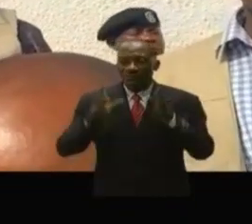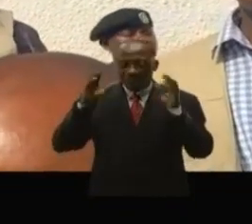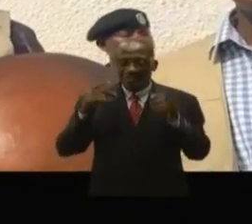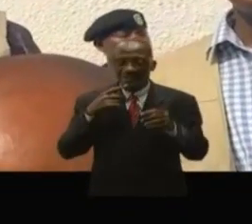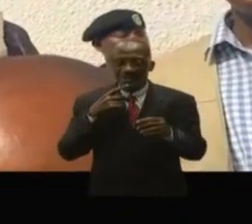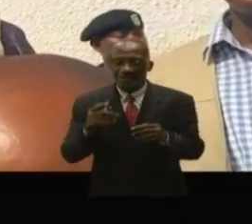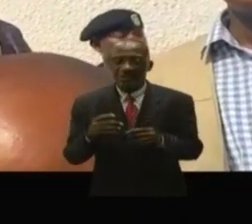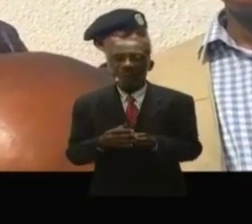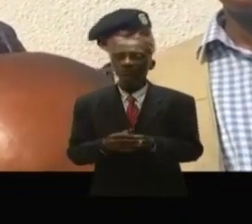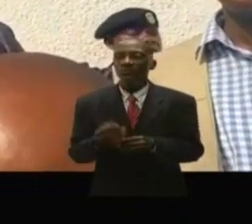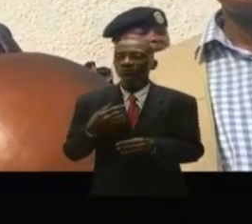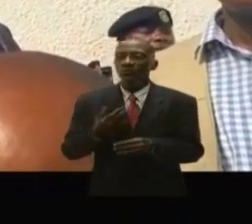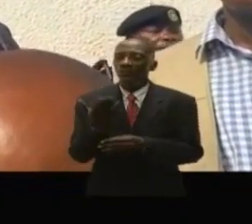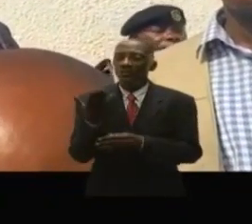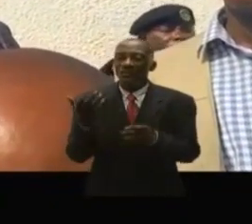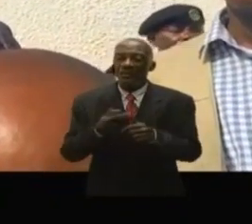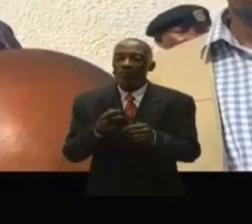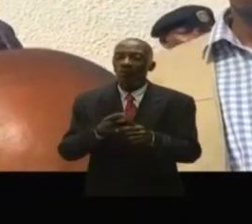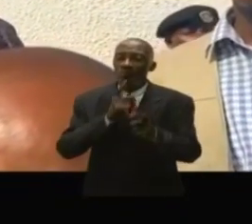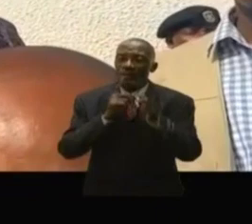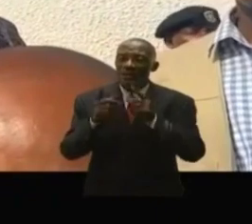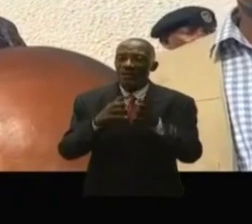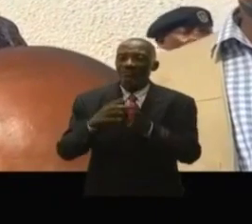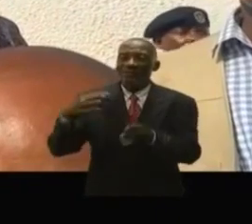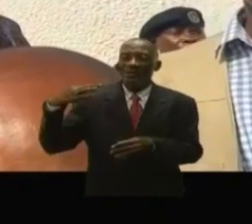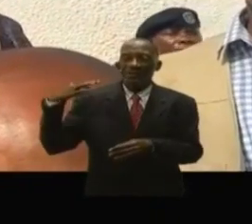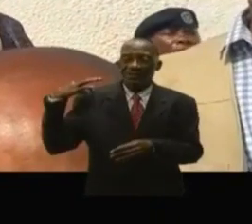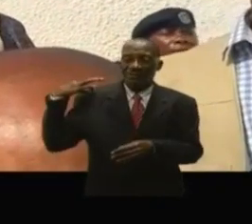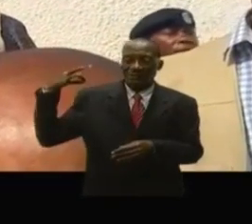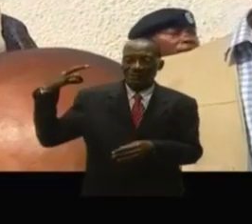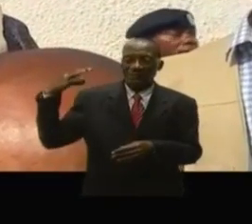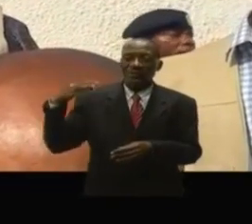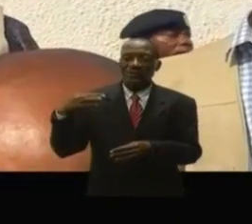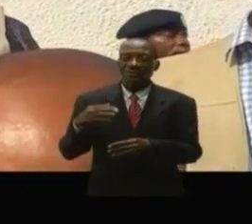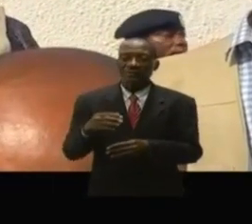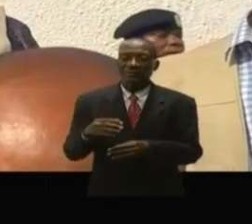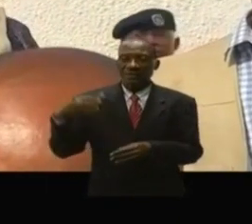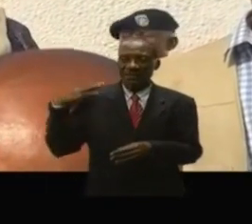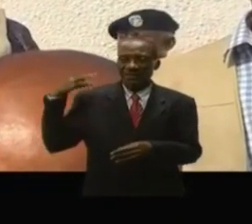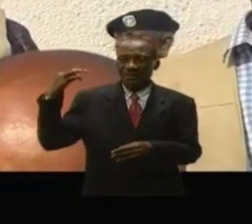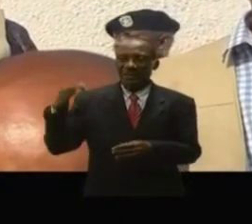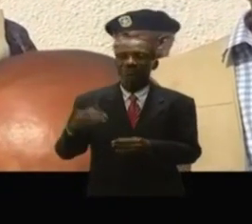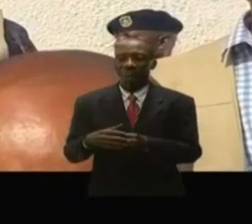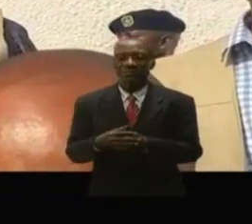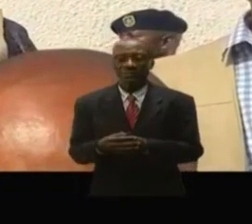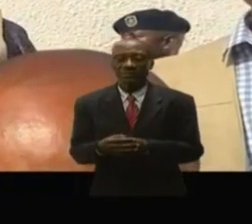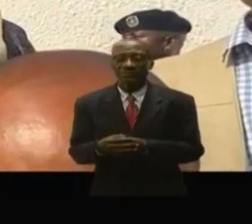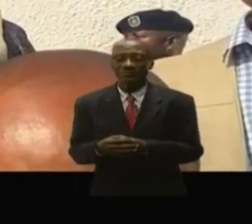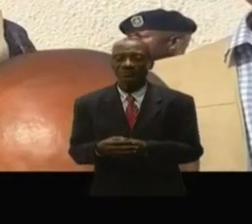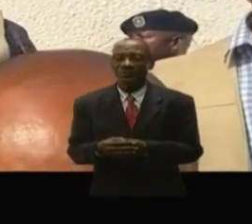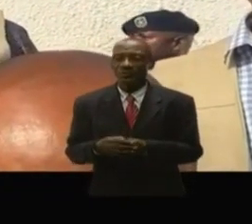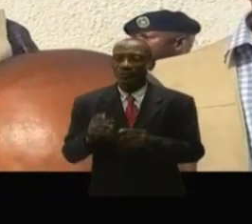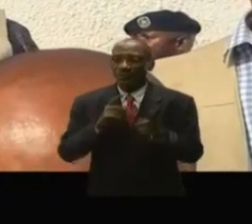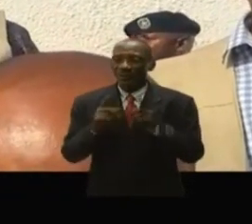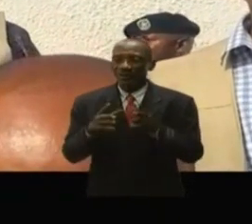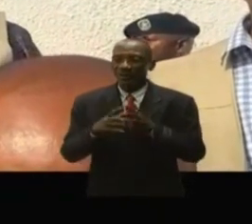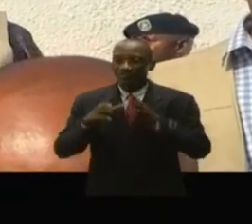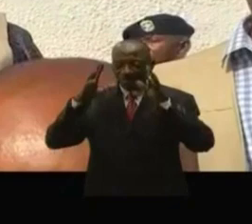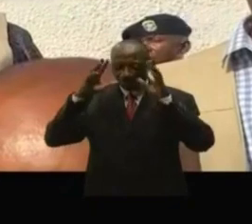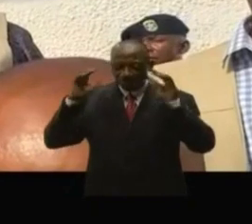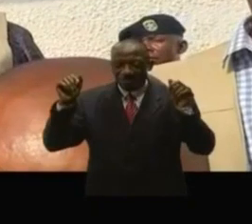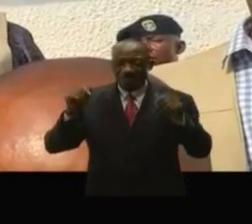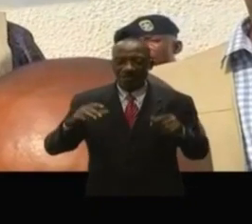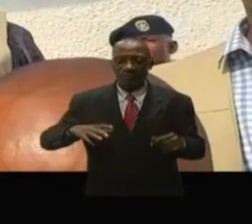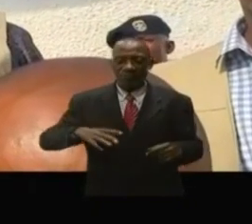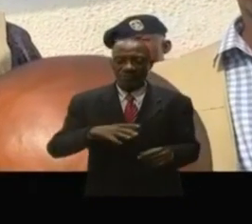des candidats, des partis et regroupements politiques, que le président de la CENI, son excellence Denis Kadima,